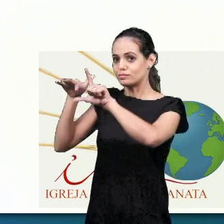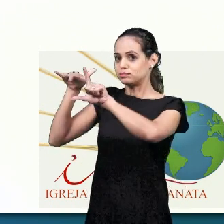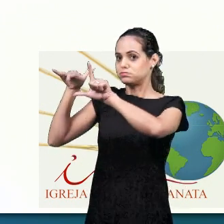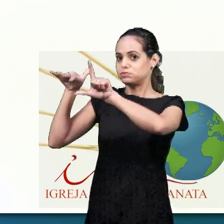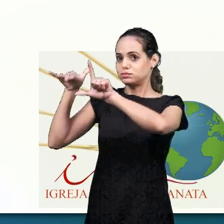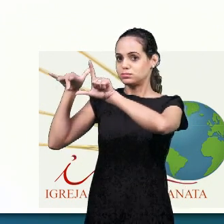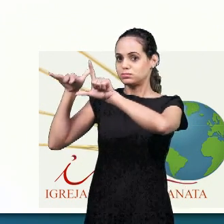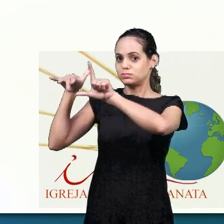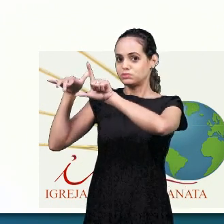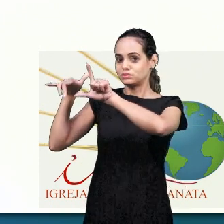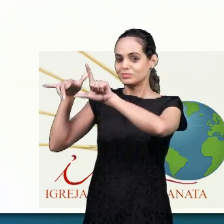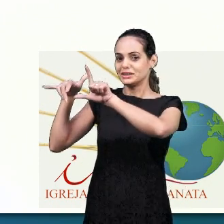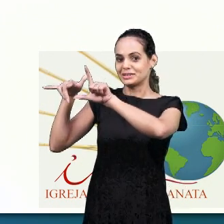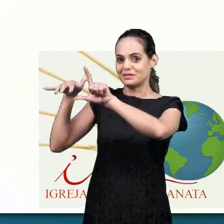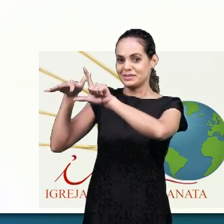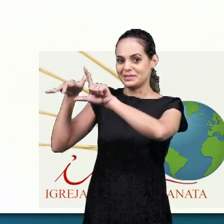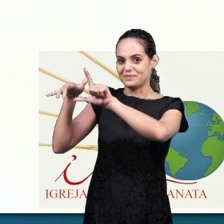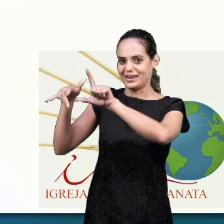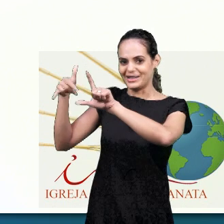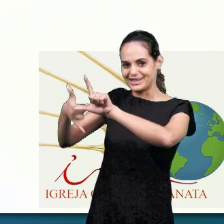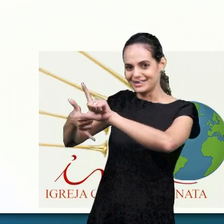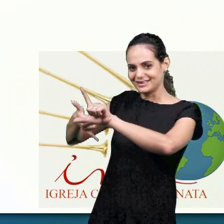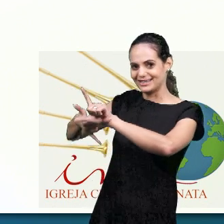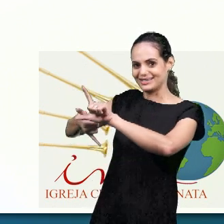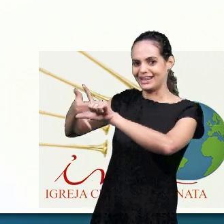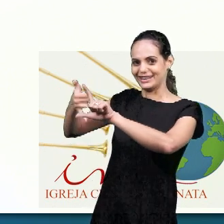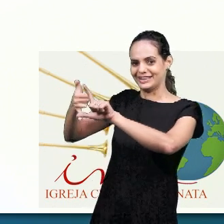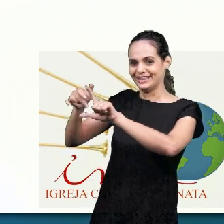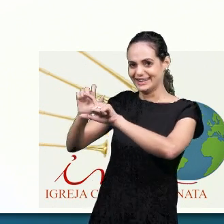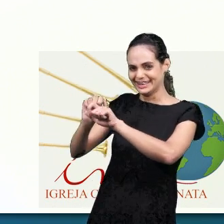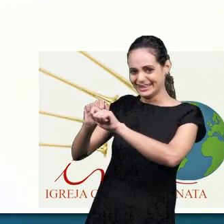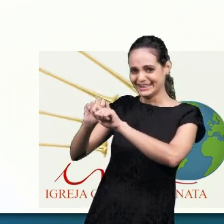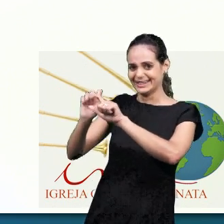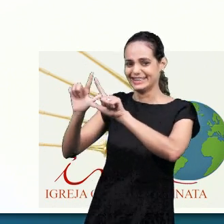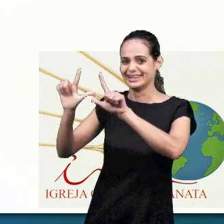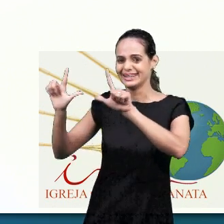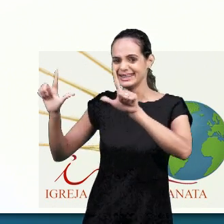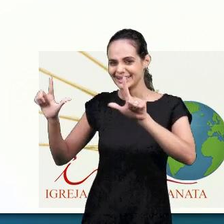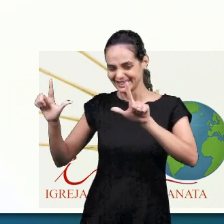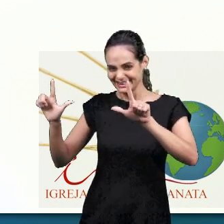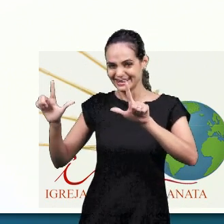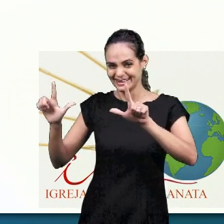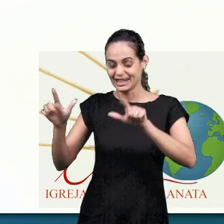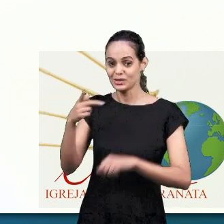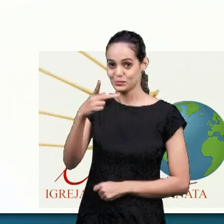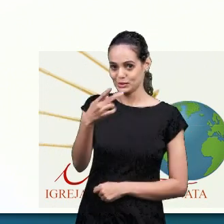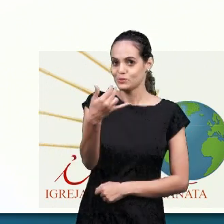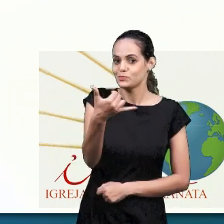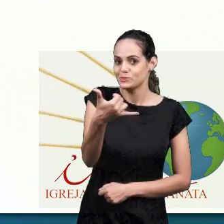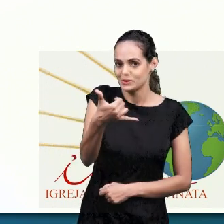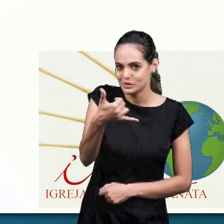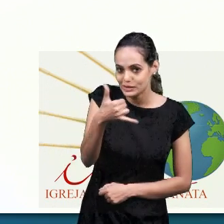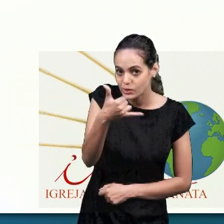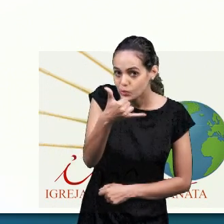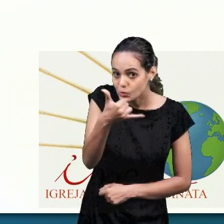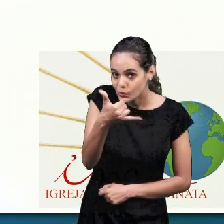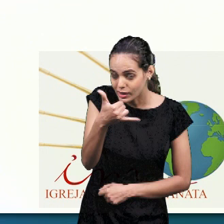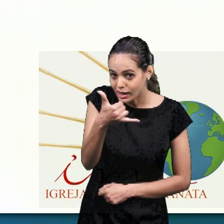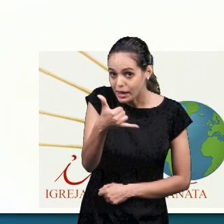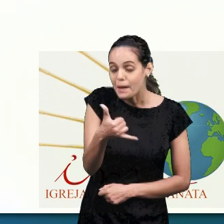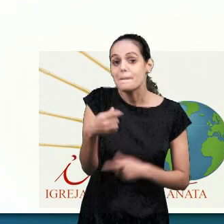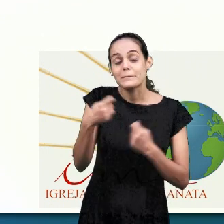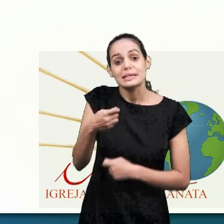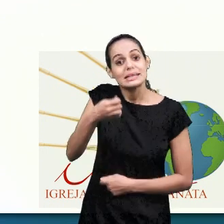votre smartphone, pointez. Il va rester ici quelques secondes. Donc, vous allez dans l'appareil